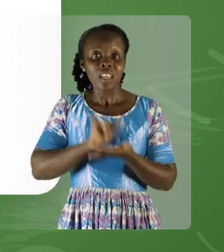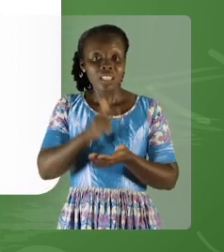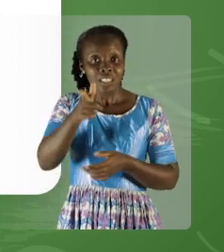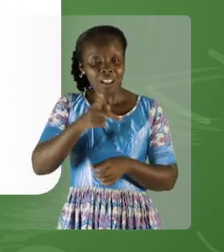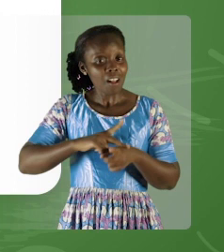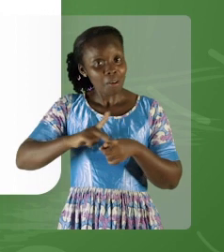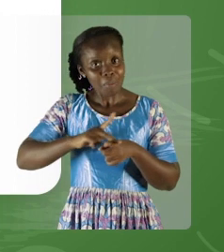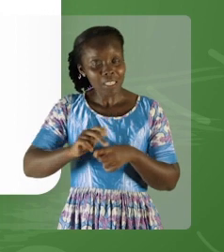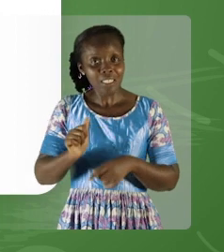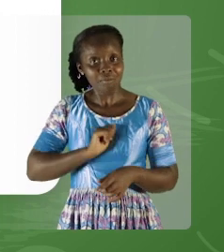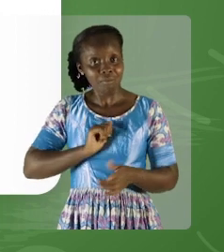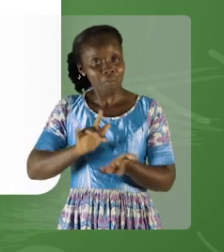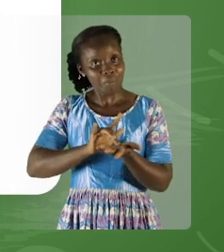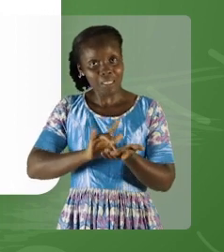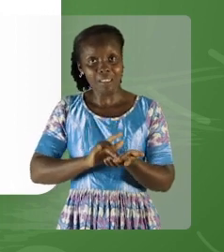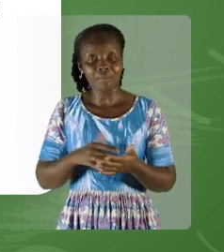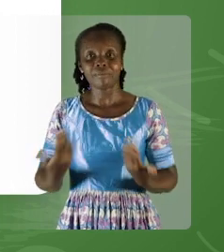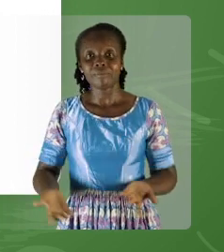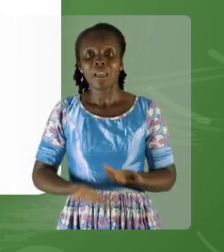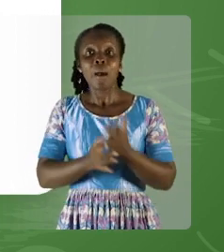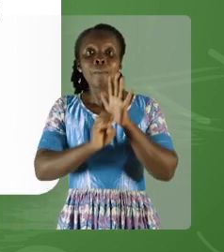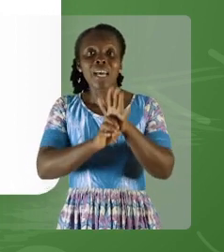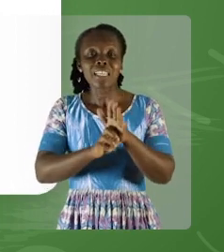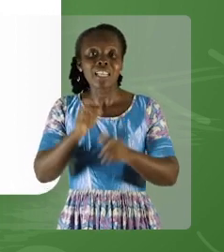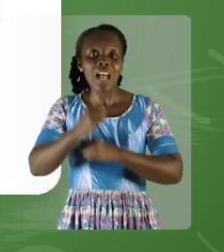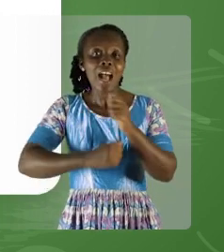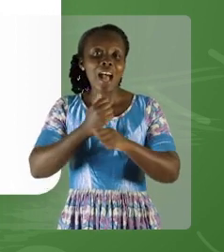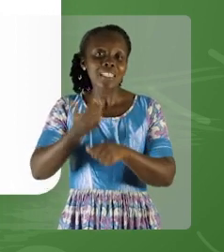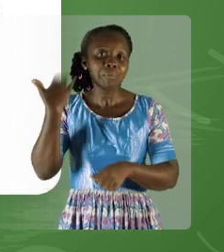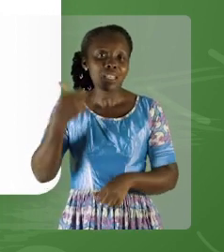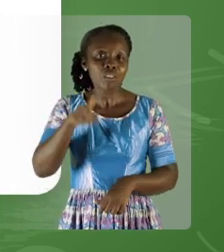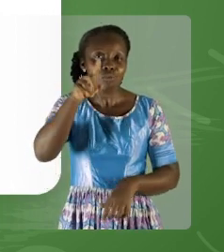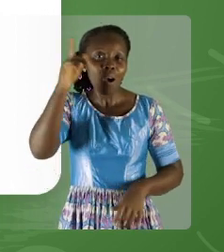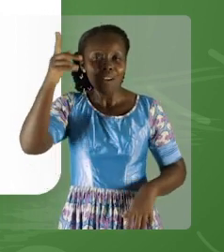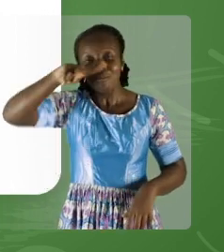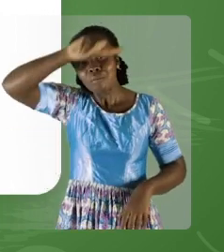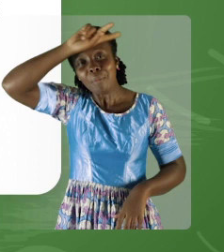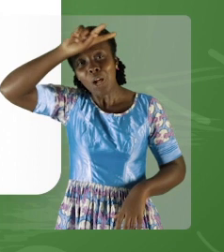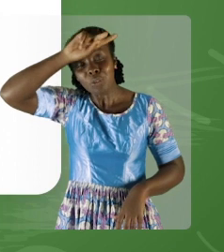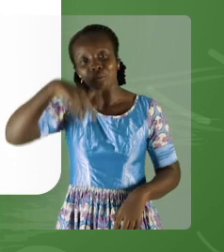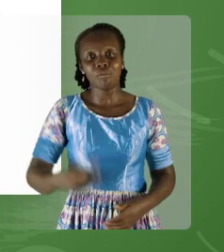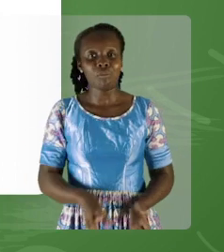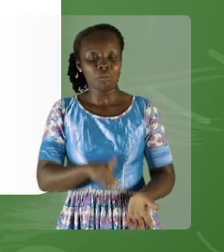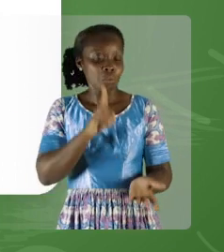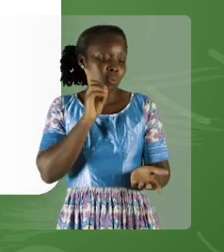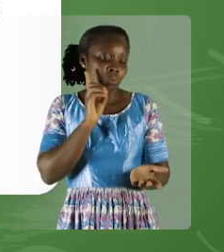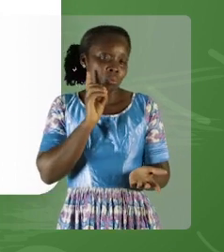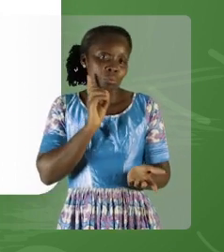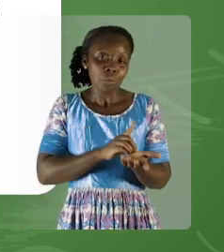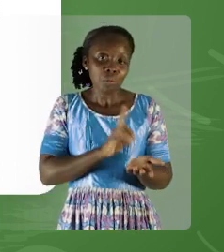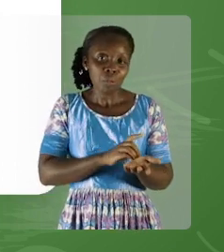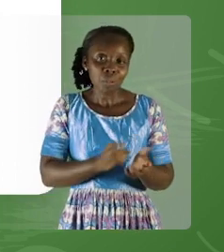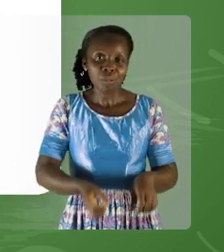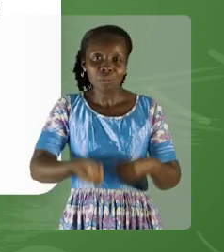une pratique d'automédication parce que l'année passée, tu as eu le paludisme. Le médecin t'a prescrit